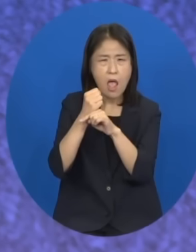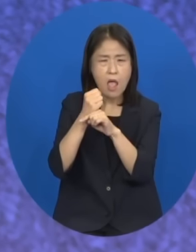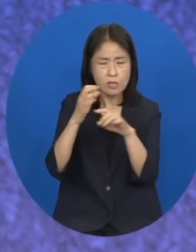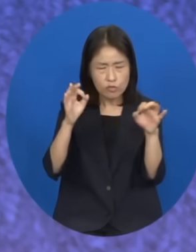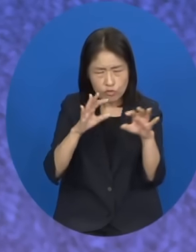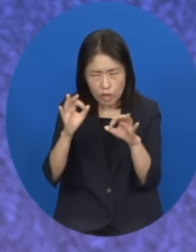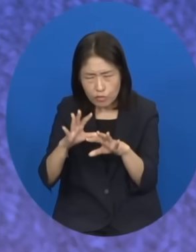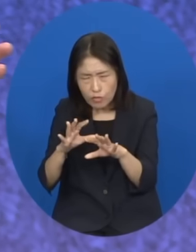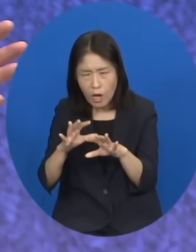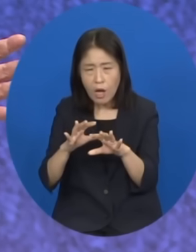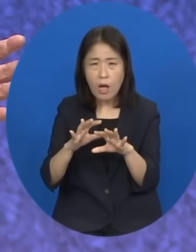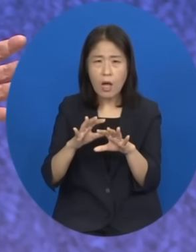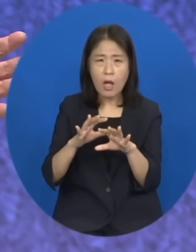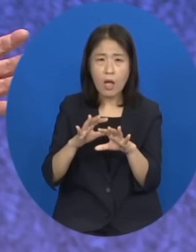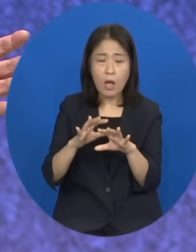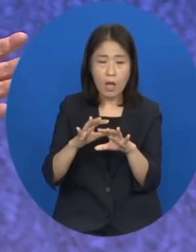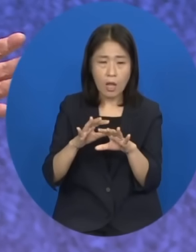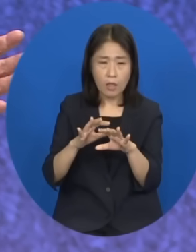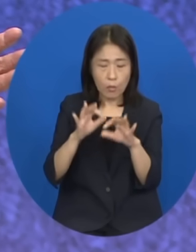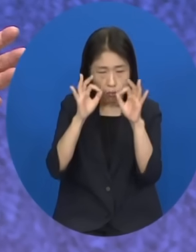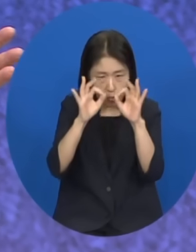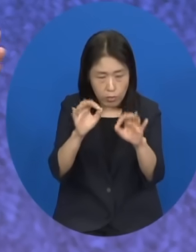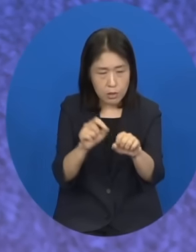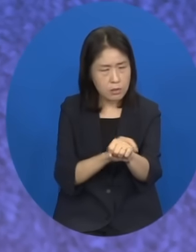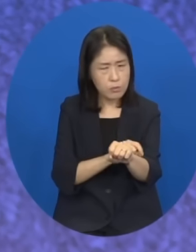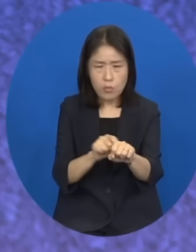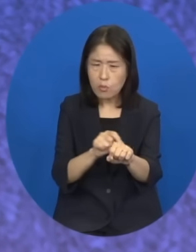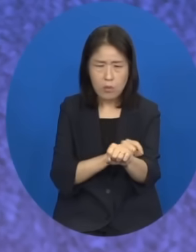보면 특별한 일이 없는 것처럼 보입니다.